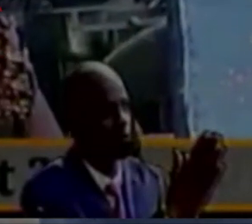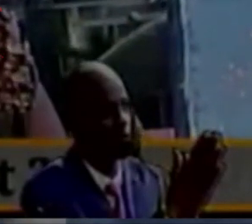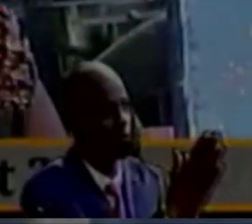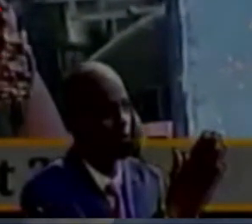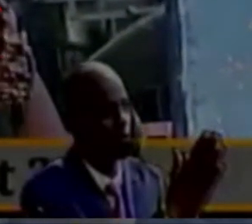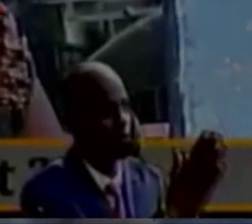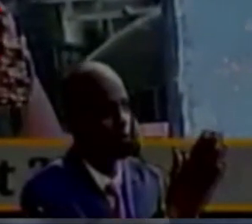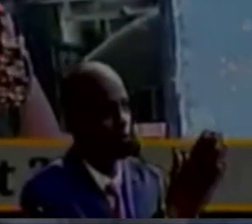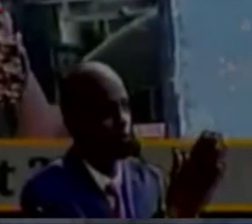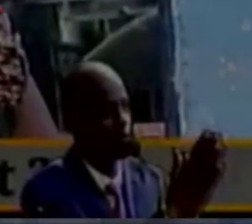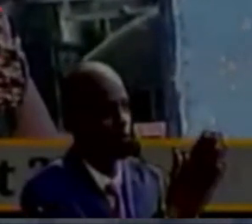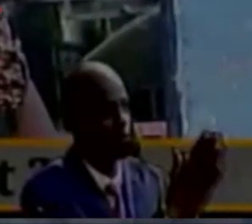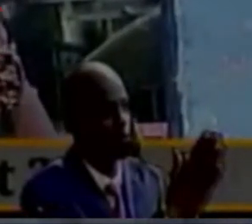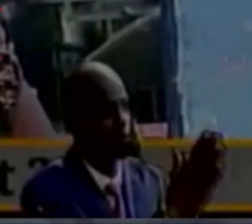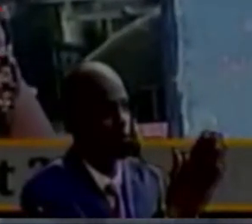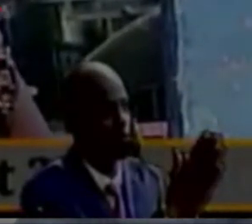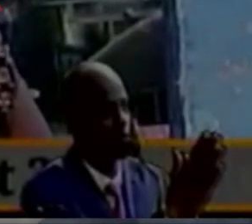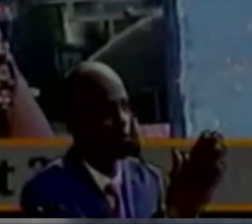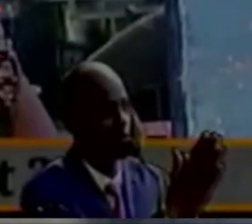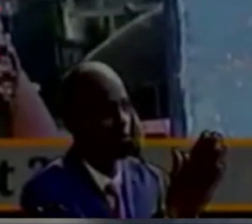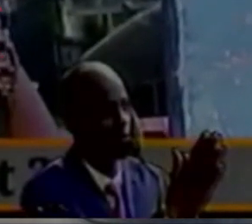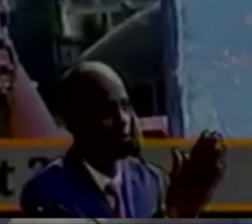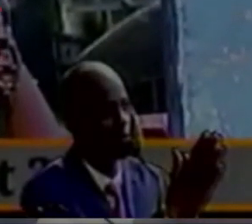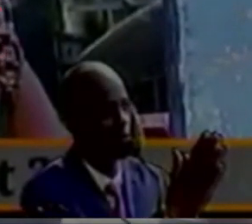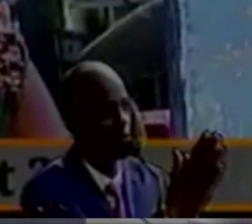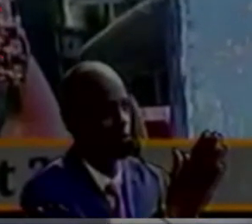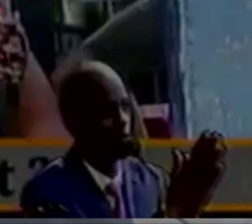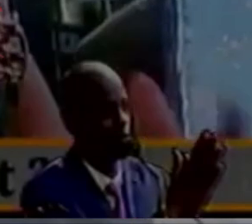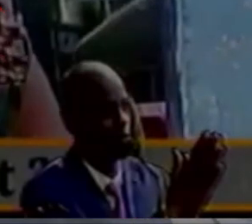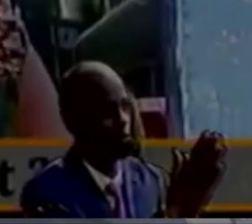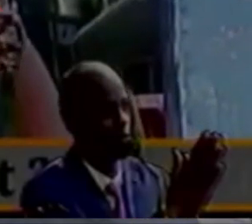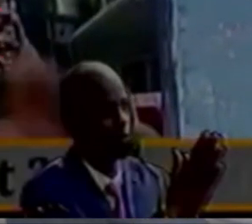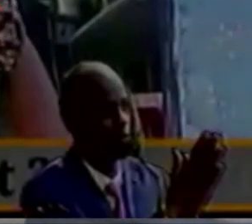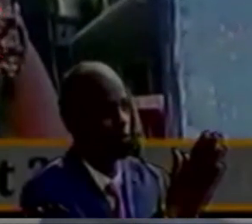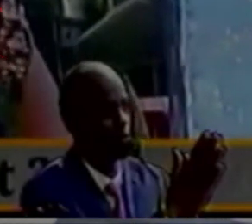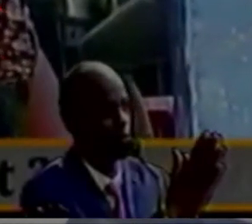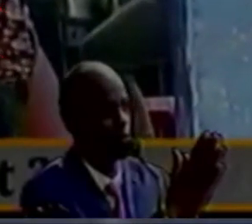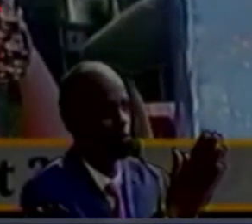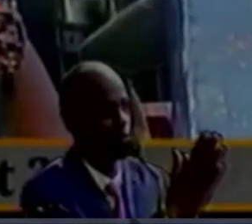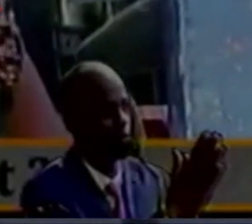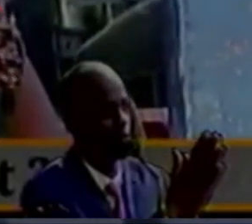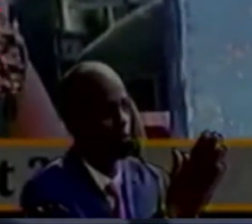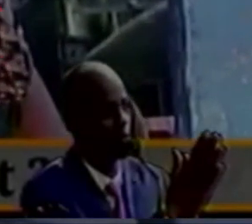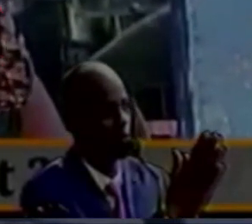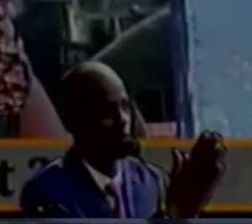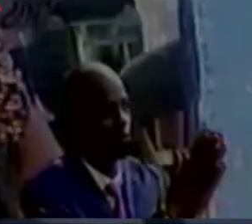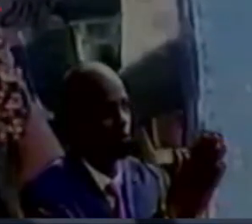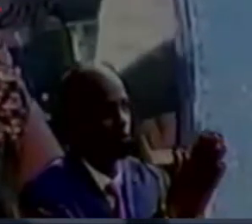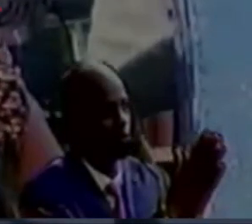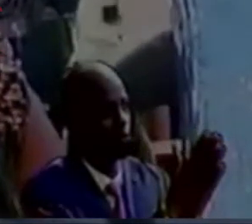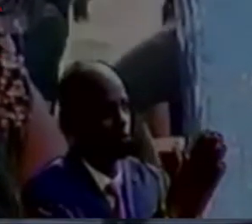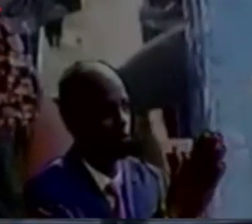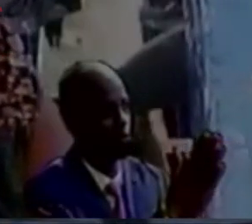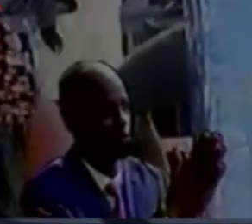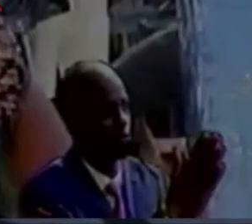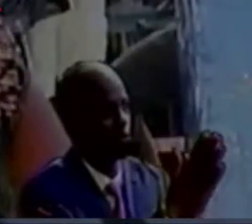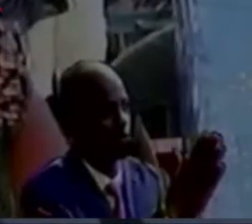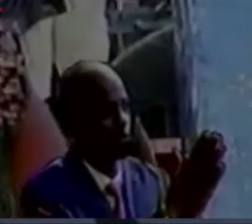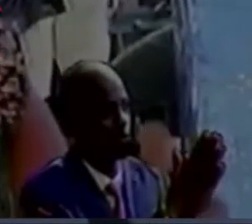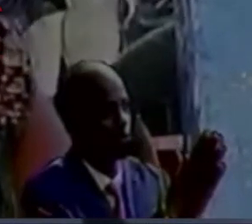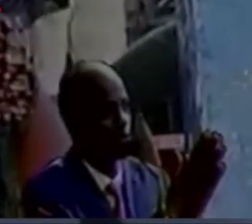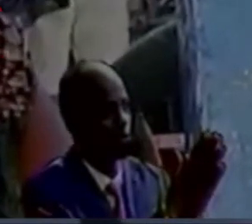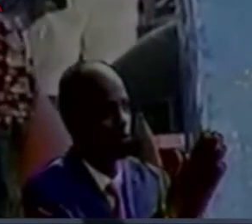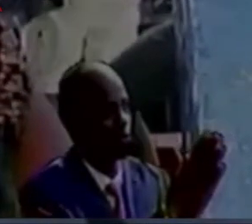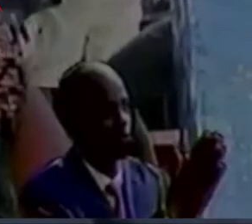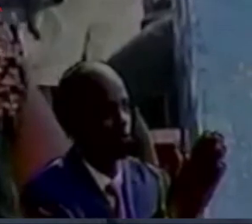boîte $30, $25. Égal là, on doit finir faire manger ou gagner 1000 gouttes là mais oui, me satisfait depuis où me fait le